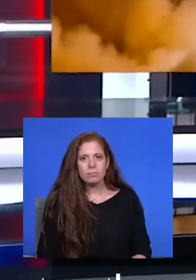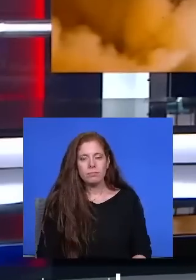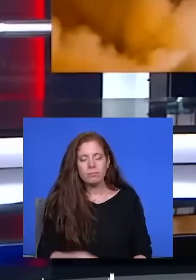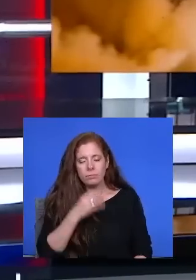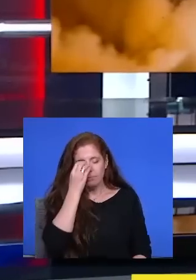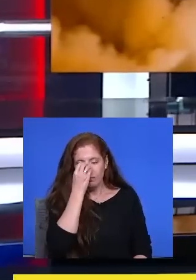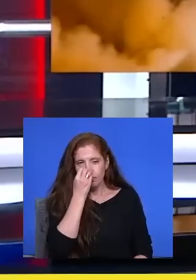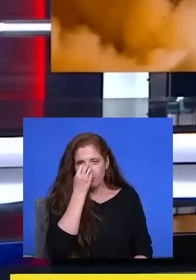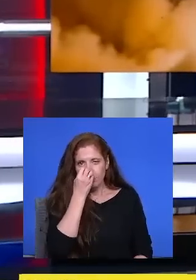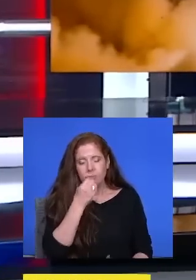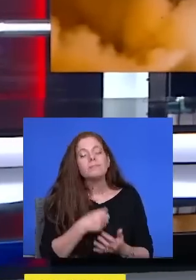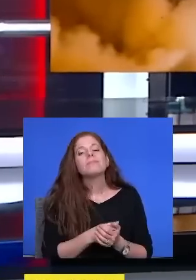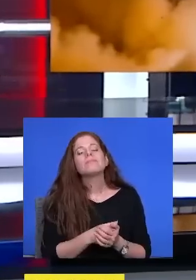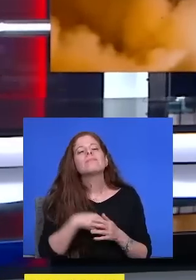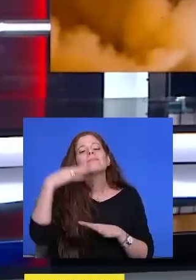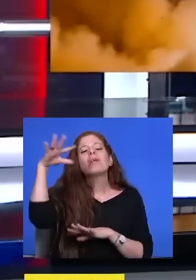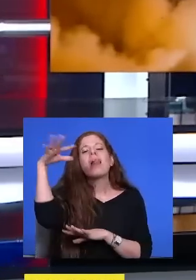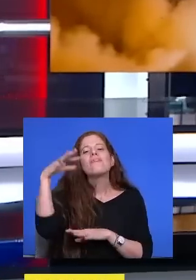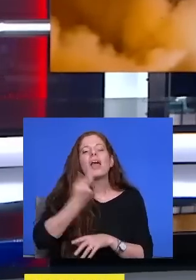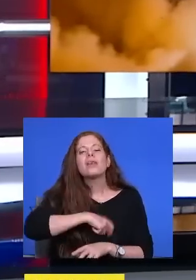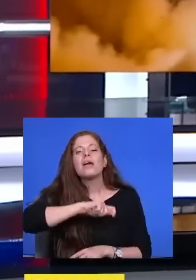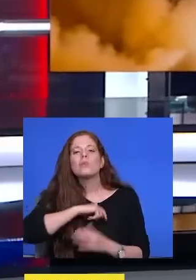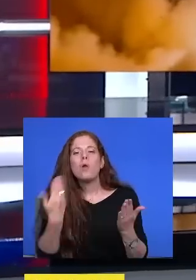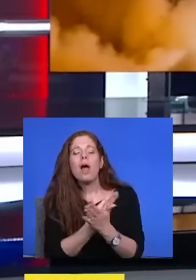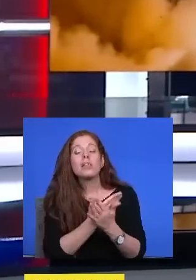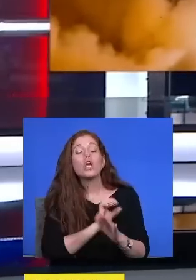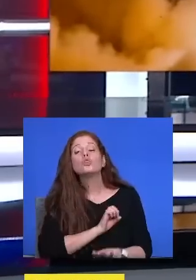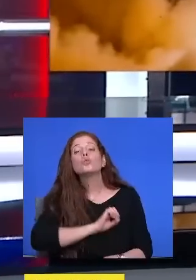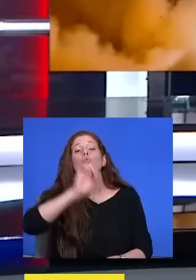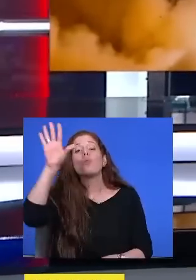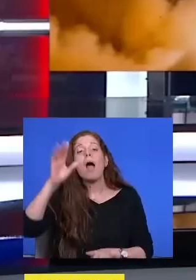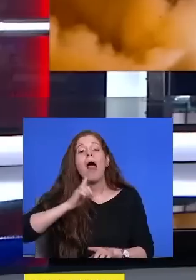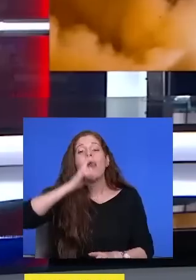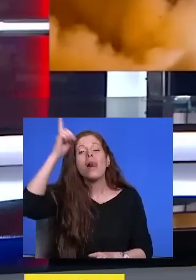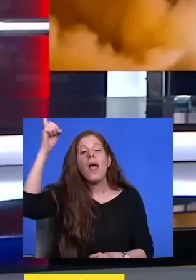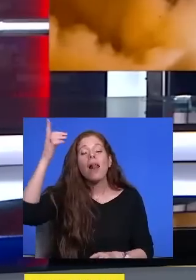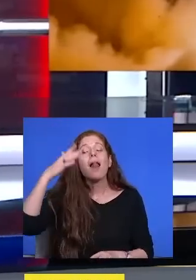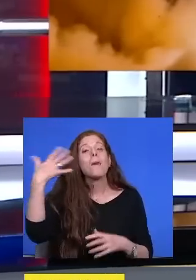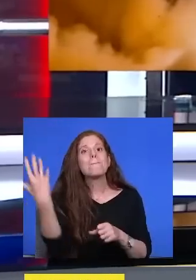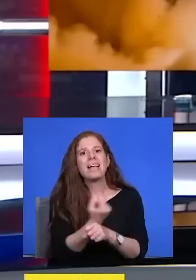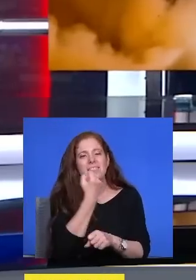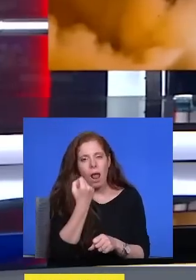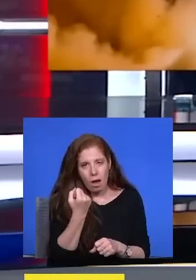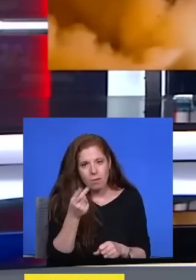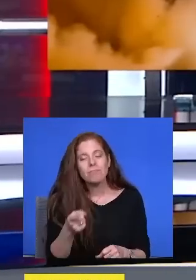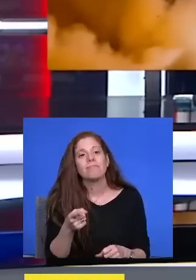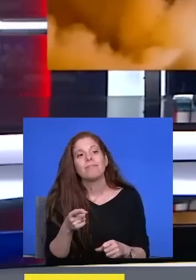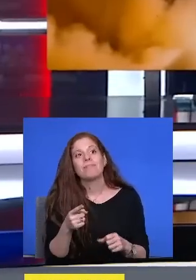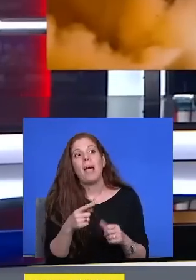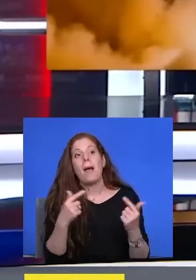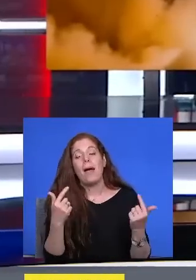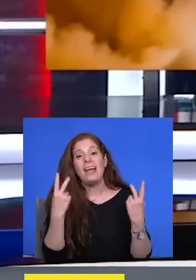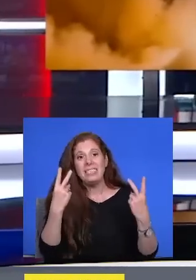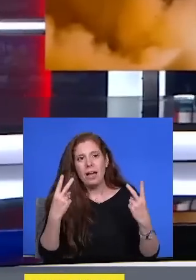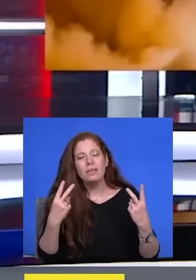לוויין הריגול החדש של מערכת הביטחון שוגר הלילה לחלל בהצלחה. המטרה העיקרית, המלחמה נגד הגרעין האיראני, עם